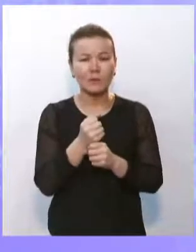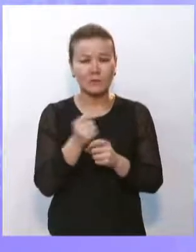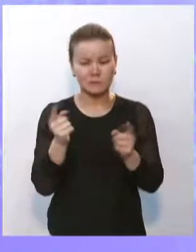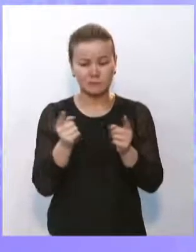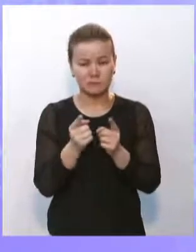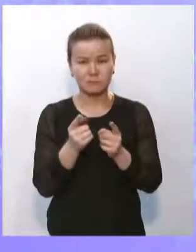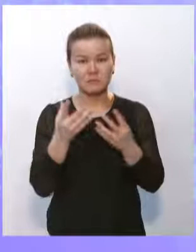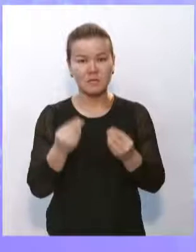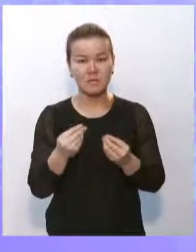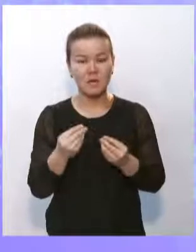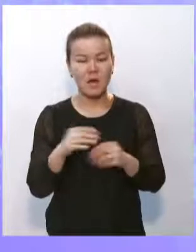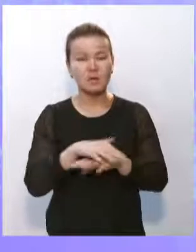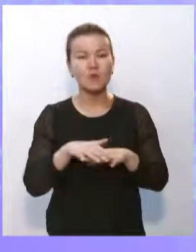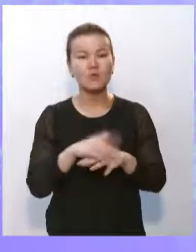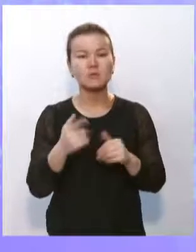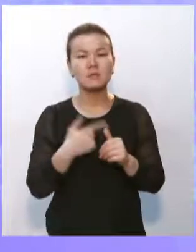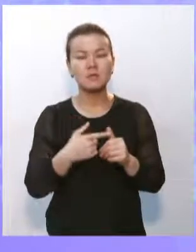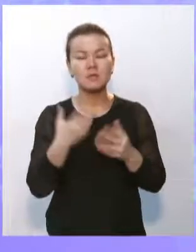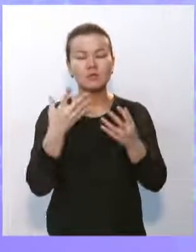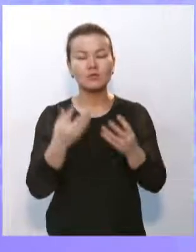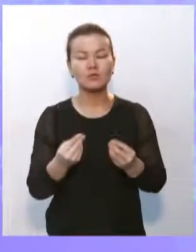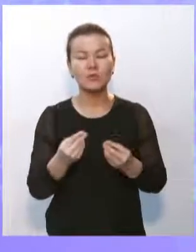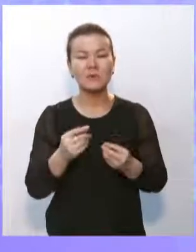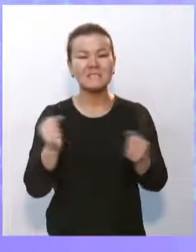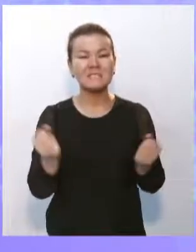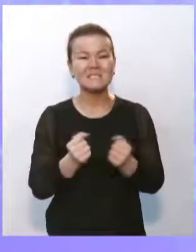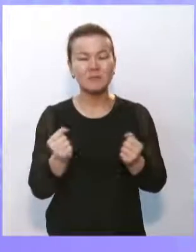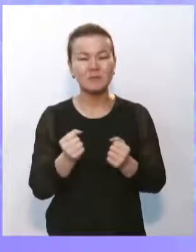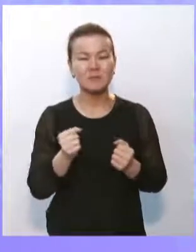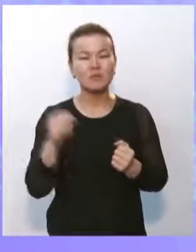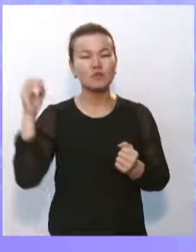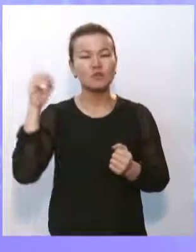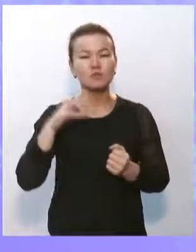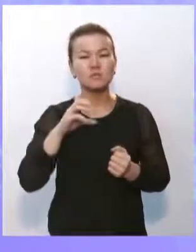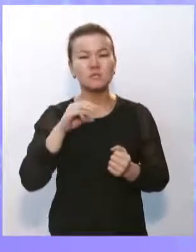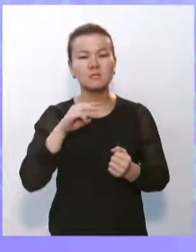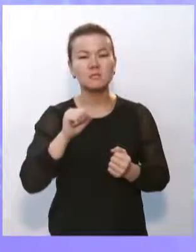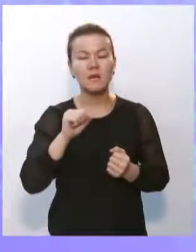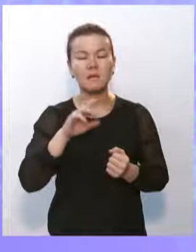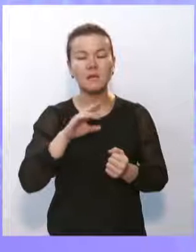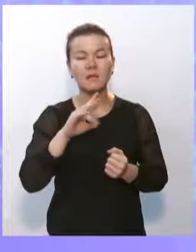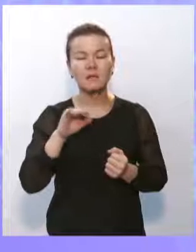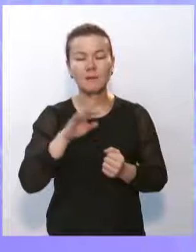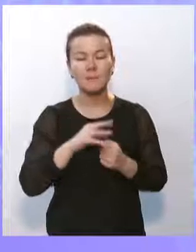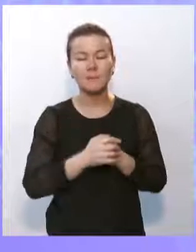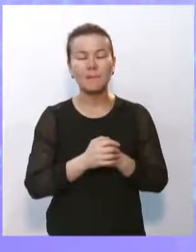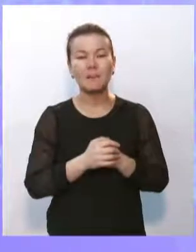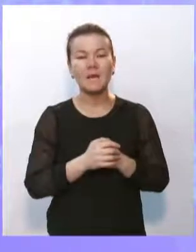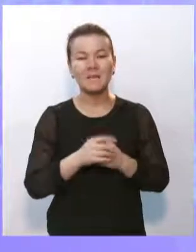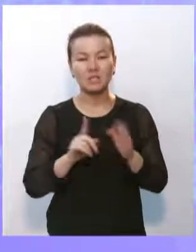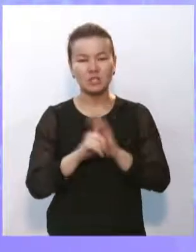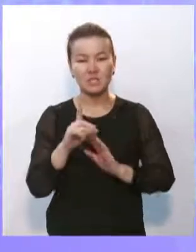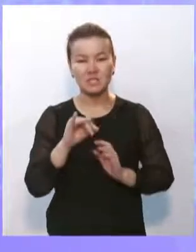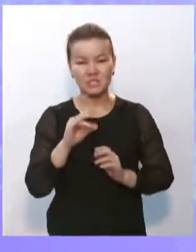народе его называют днем зимнего солнцестояния начиная с июня